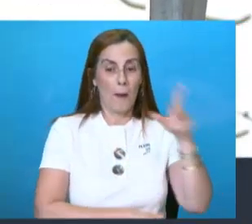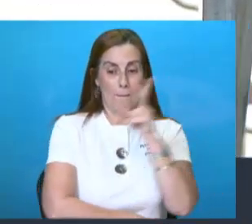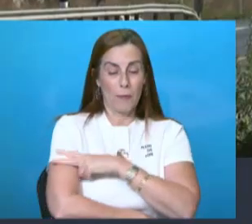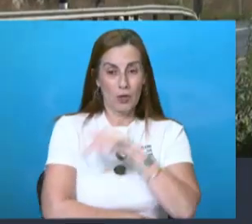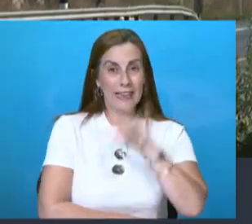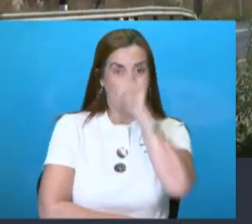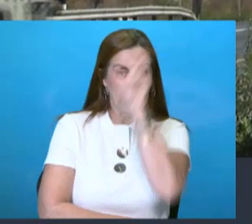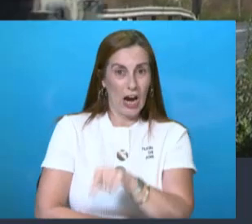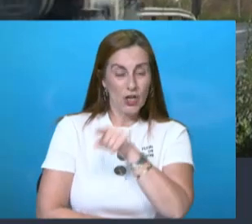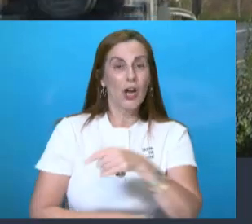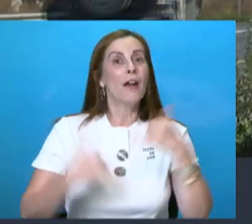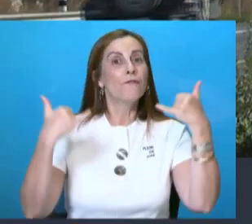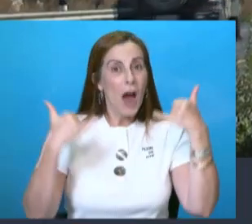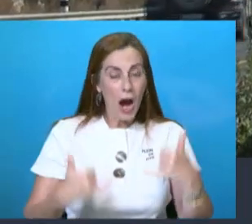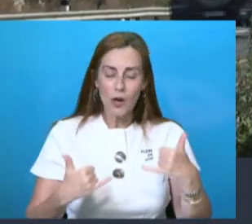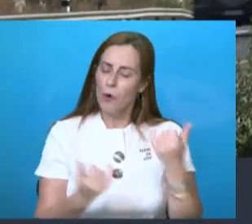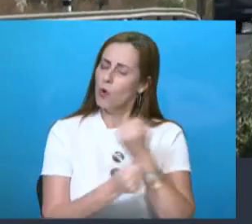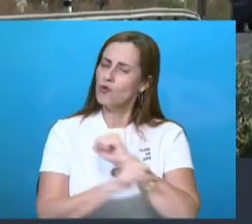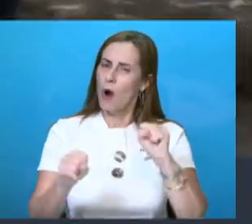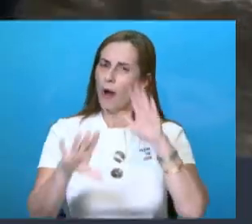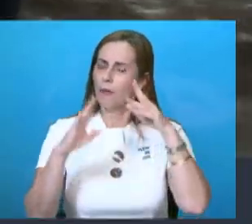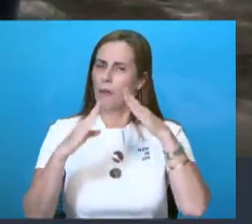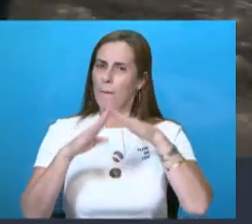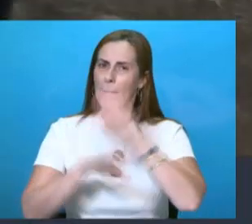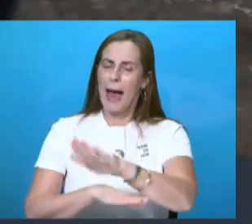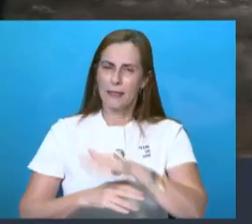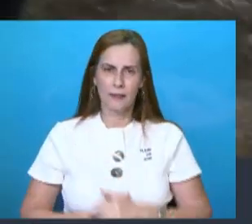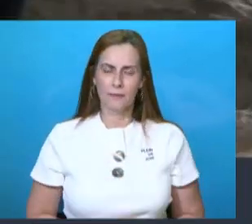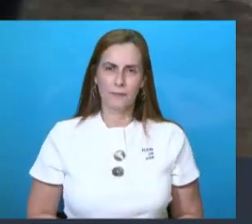תושב, והיום הוא שוחרר למעצר בית.